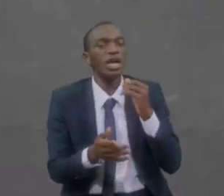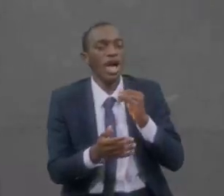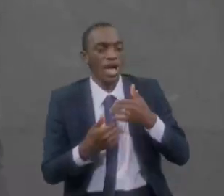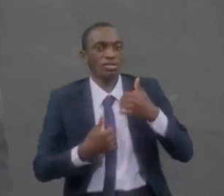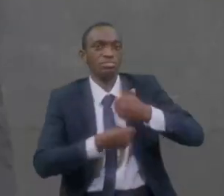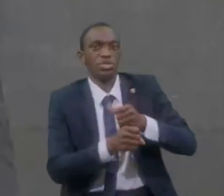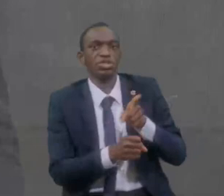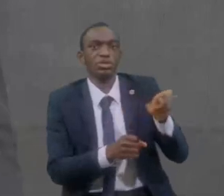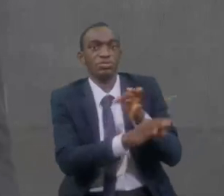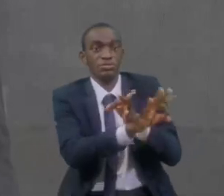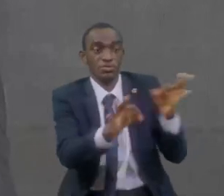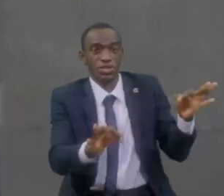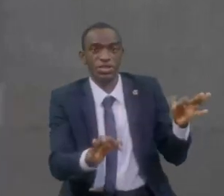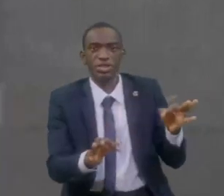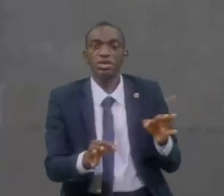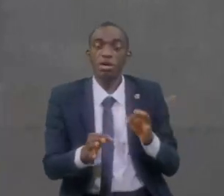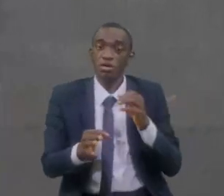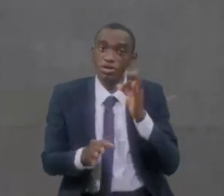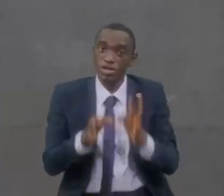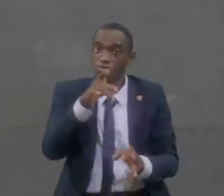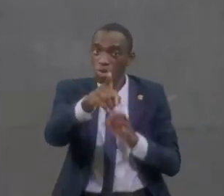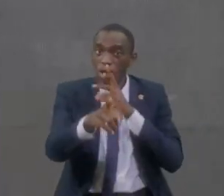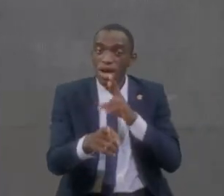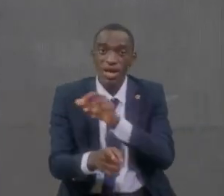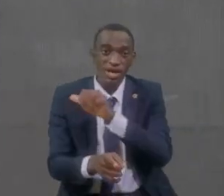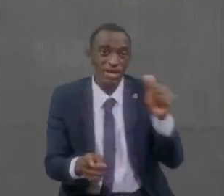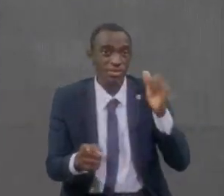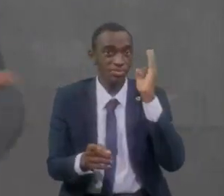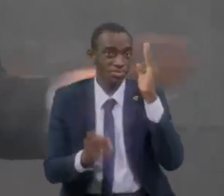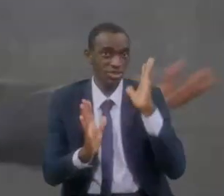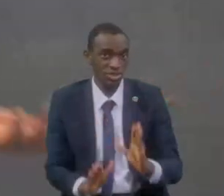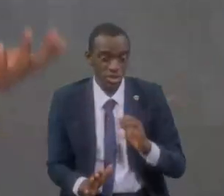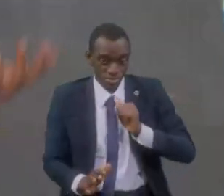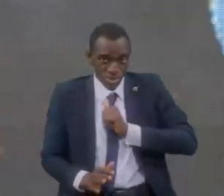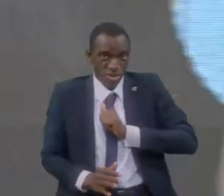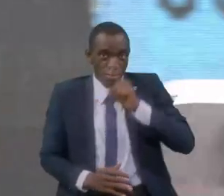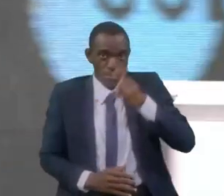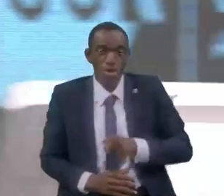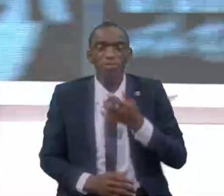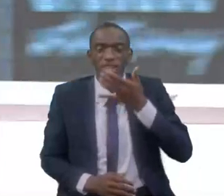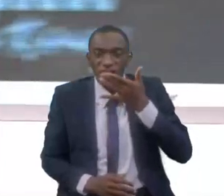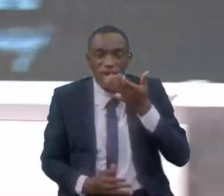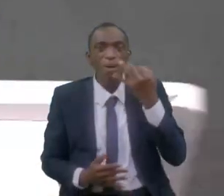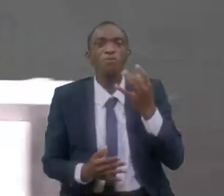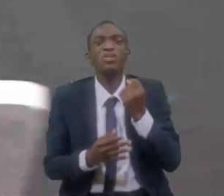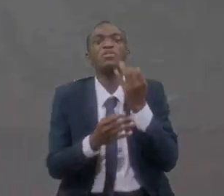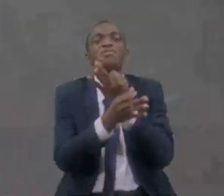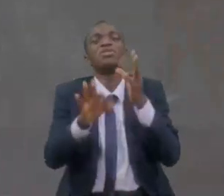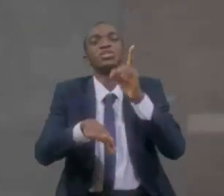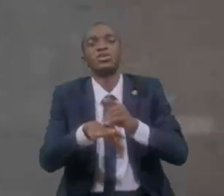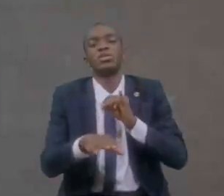Si tu es prédicateur, tu dois goûter à la liberté dont tu parles. Si tu es